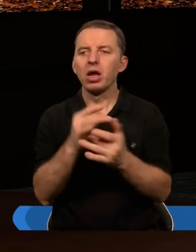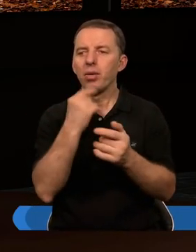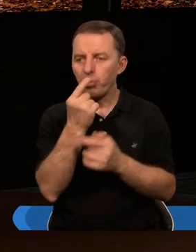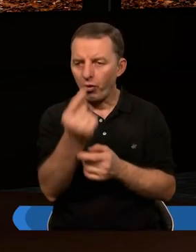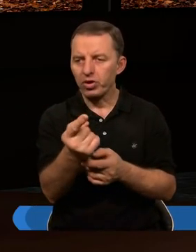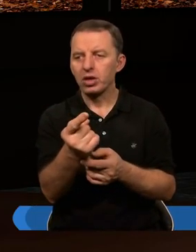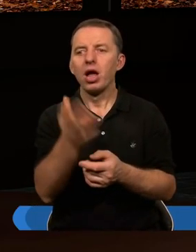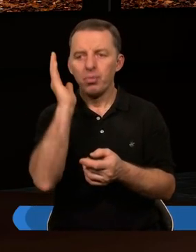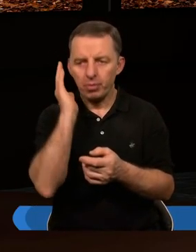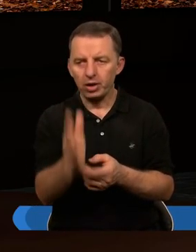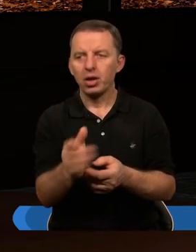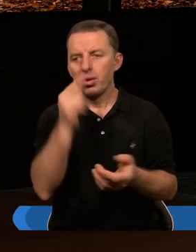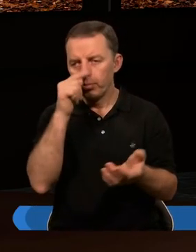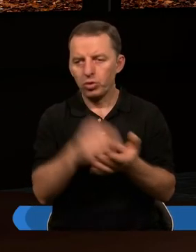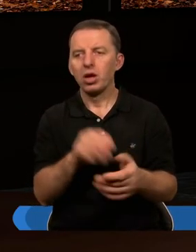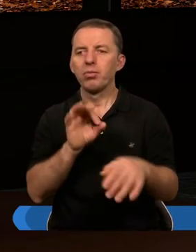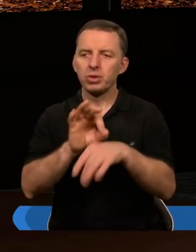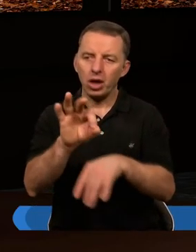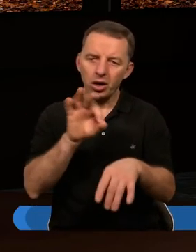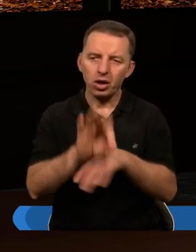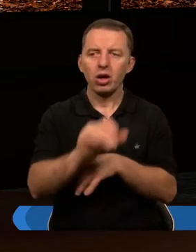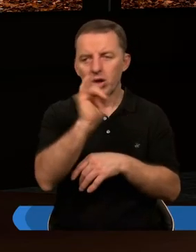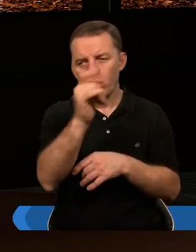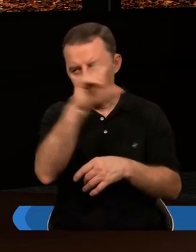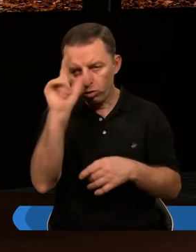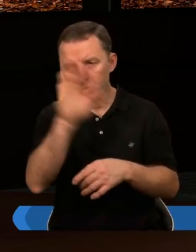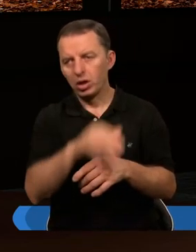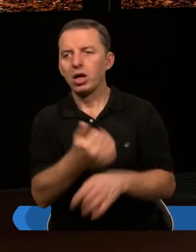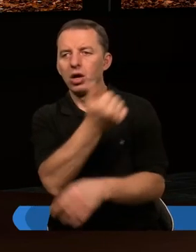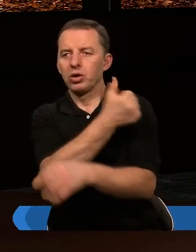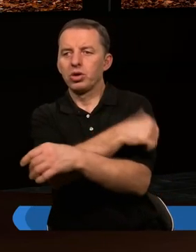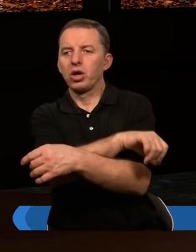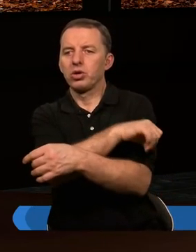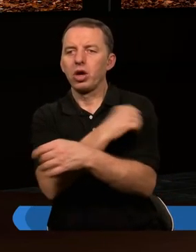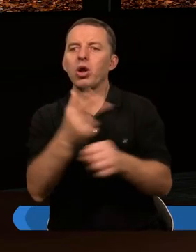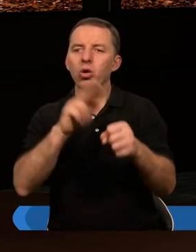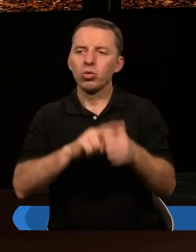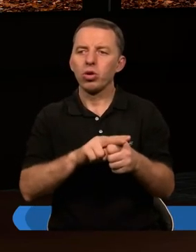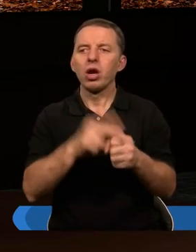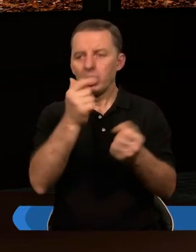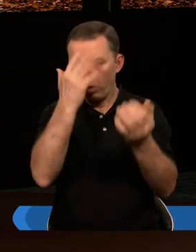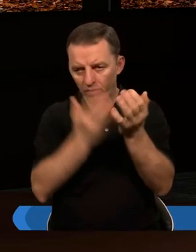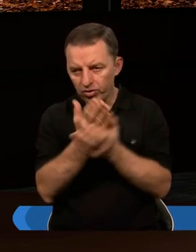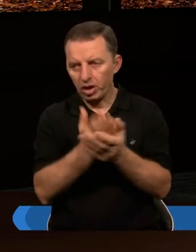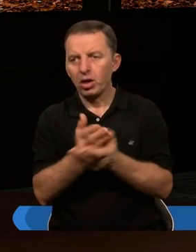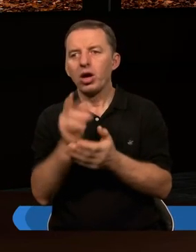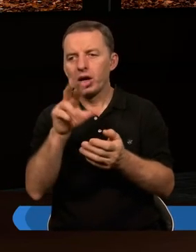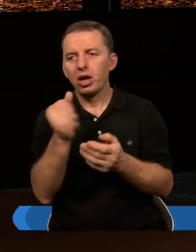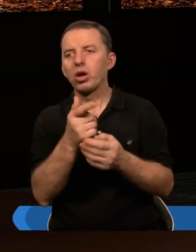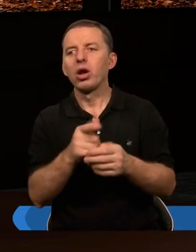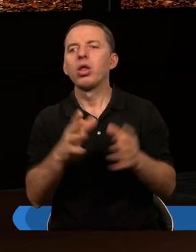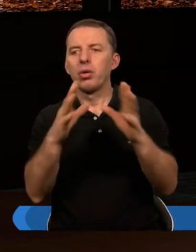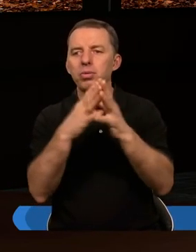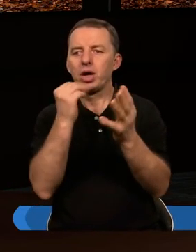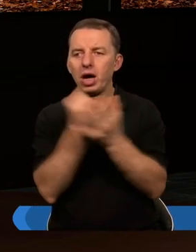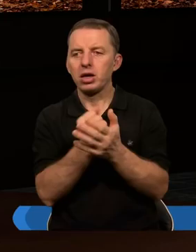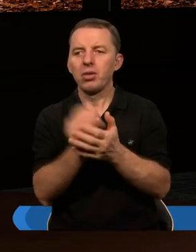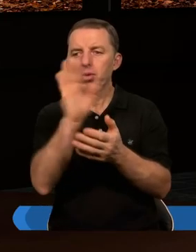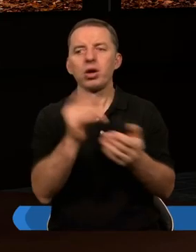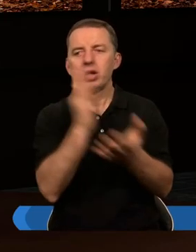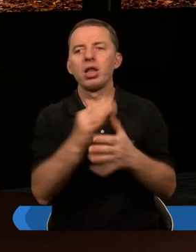powiedział, że będziemy niestety prześladowani jako lud Boży, jako chrześcijanie, którzy chcą być wierni, tak jak Krysia mówiła, tym przykazaniom